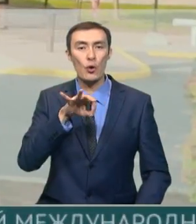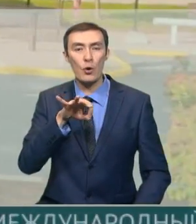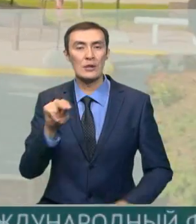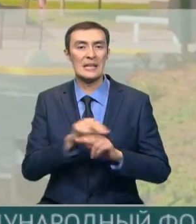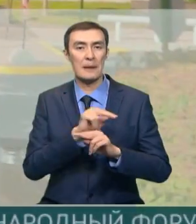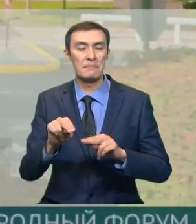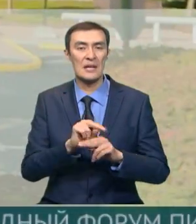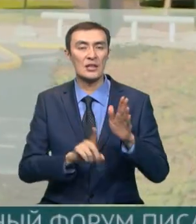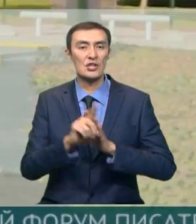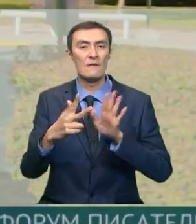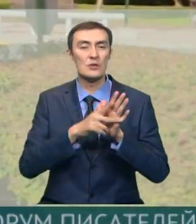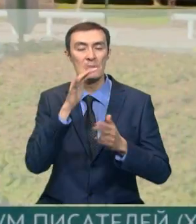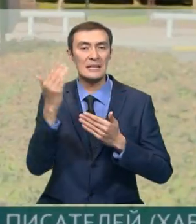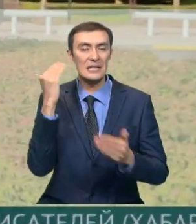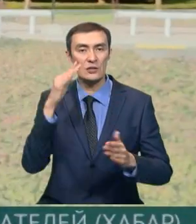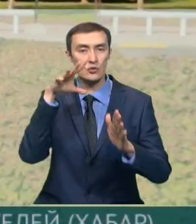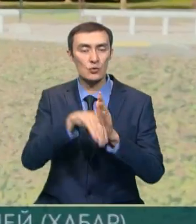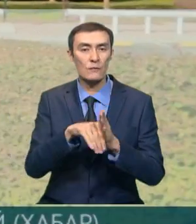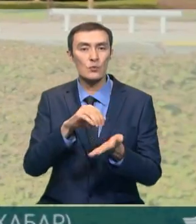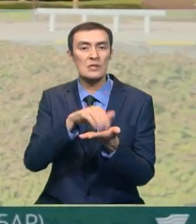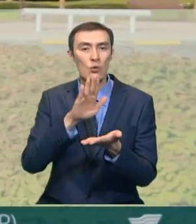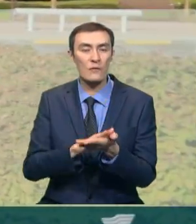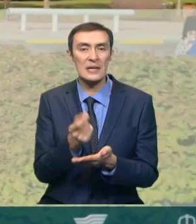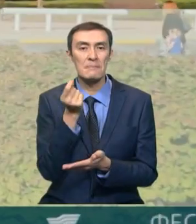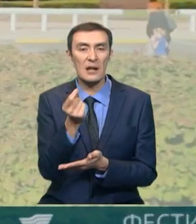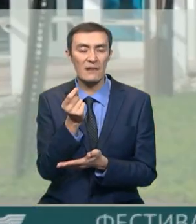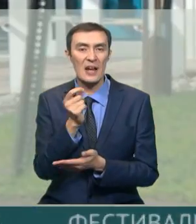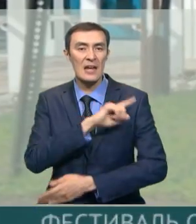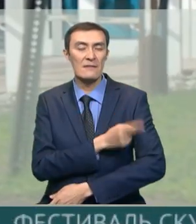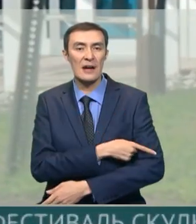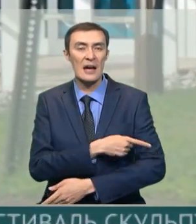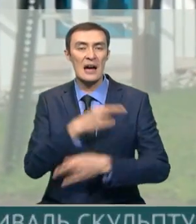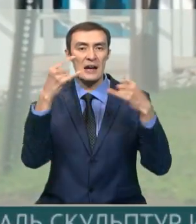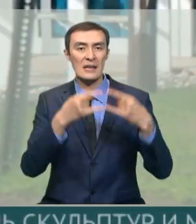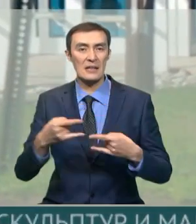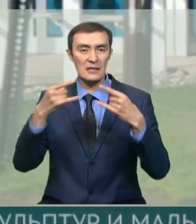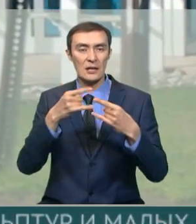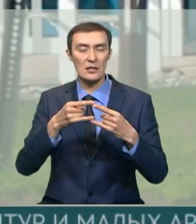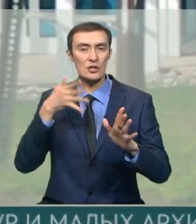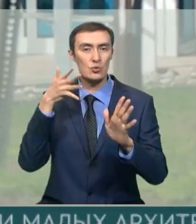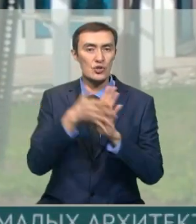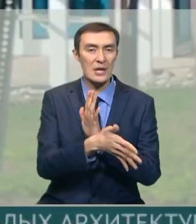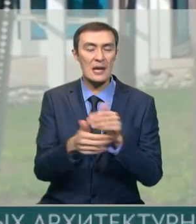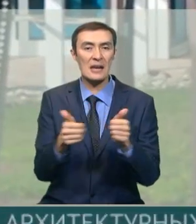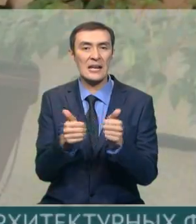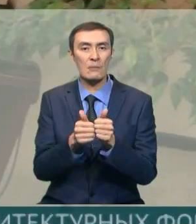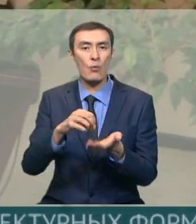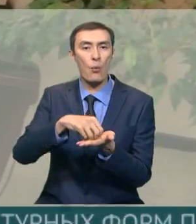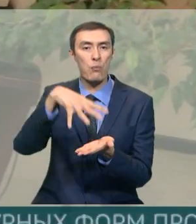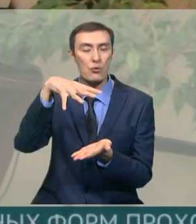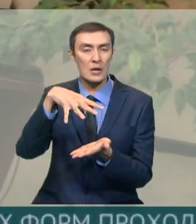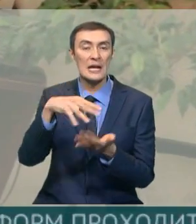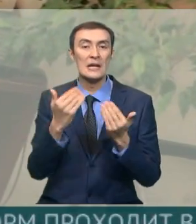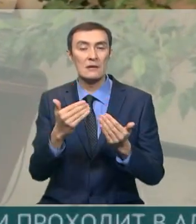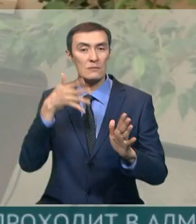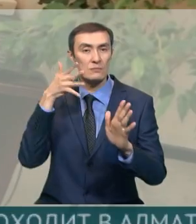Америке 8 лет назад. Ее суть в установке небольшого мегавольтного рентгеновского источника излучения вблизи опухоли.